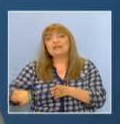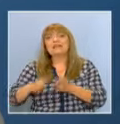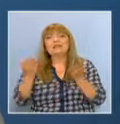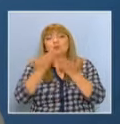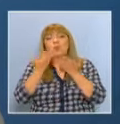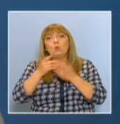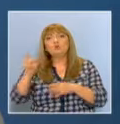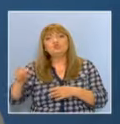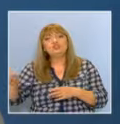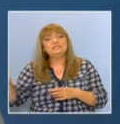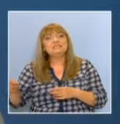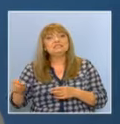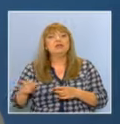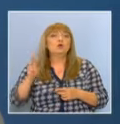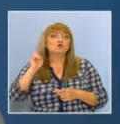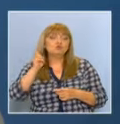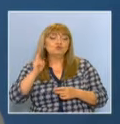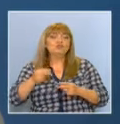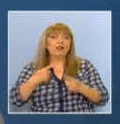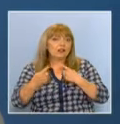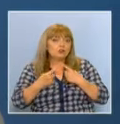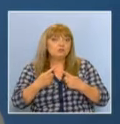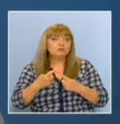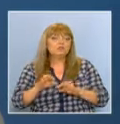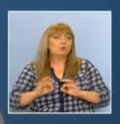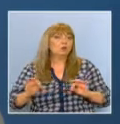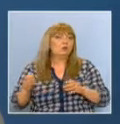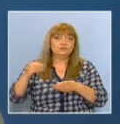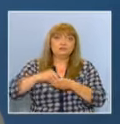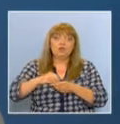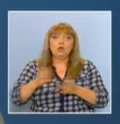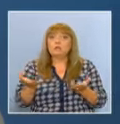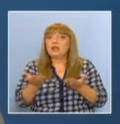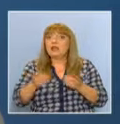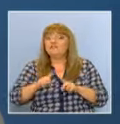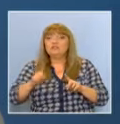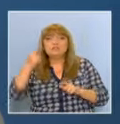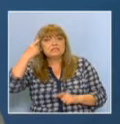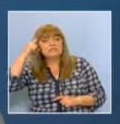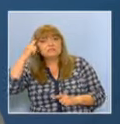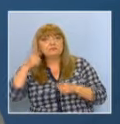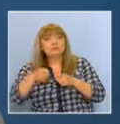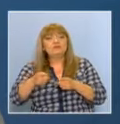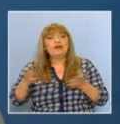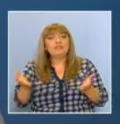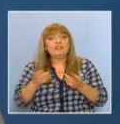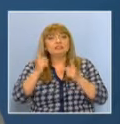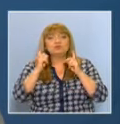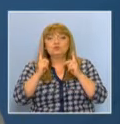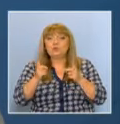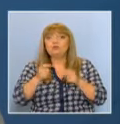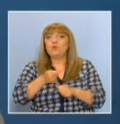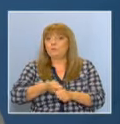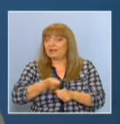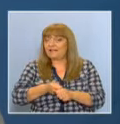комуникираш, подготвяш се допълнително, но по някакъв начин не се замисляш, че това нещо, което ти правиш, ще има